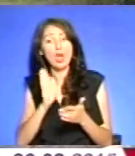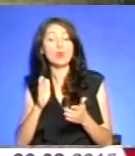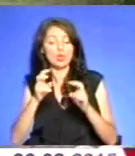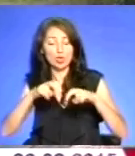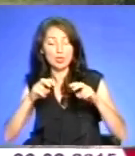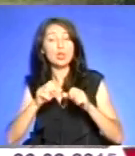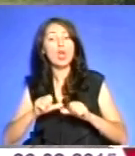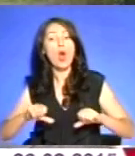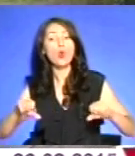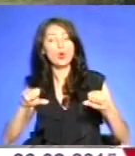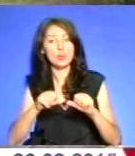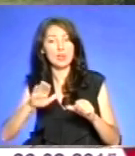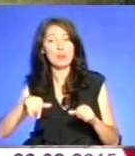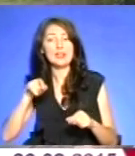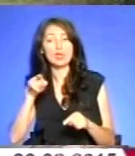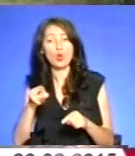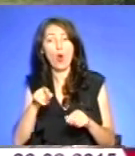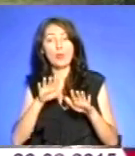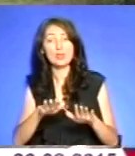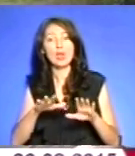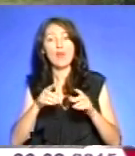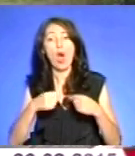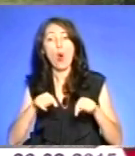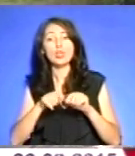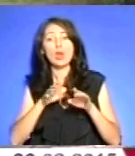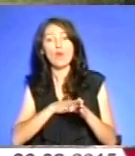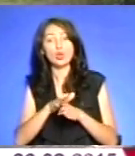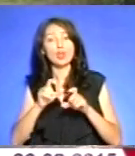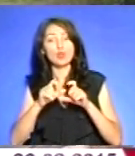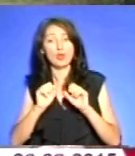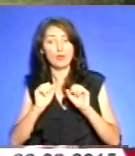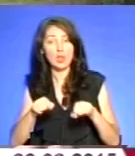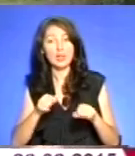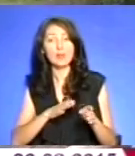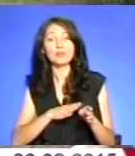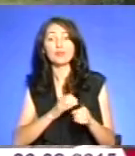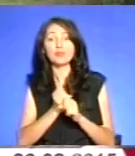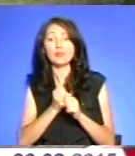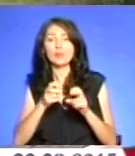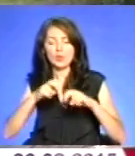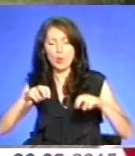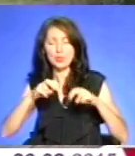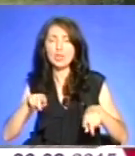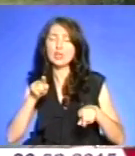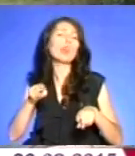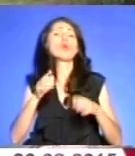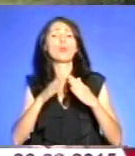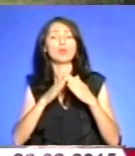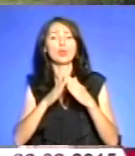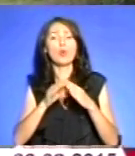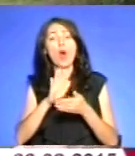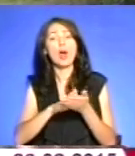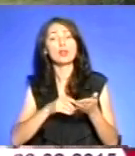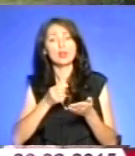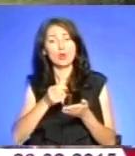комісії. Після того місцеві органи виконавчої влади здійснюють обстеження того домогосподарства і видають довідку про те,